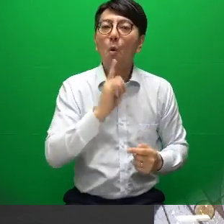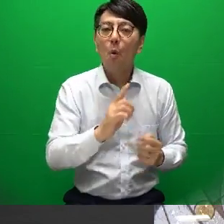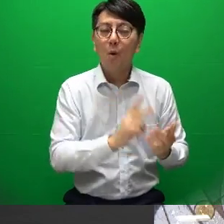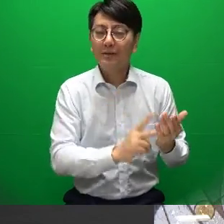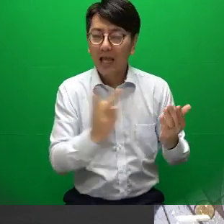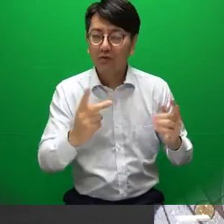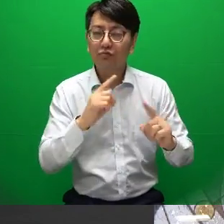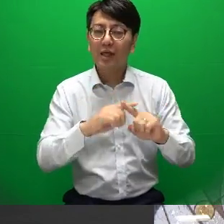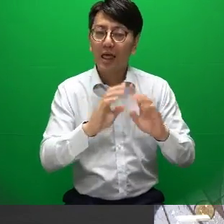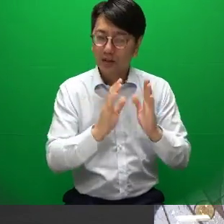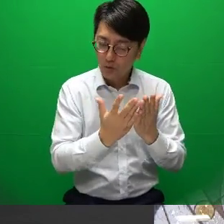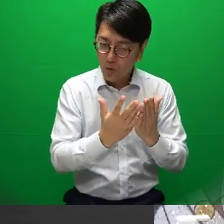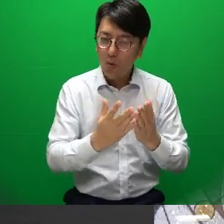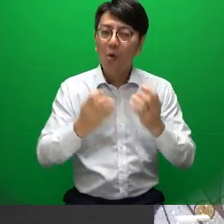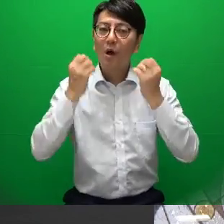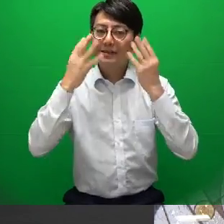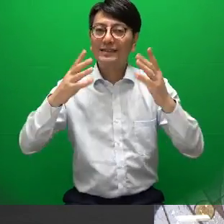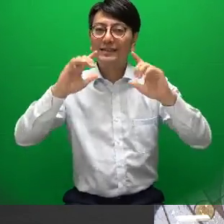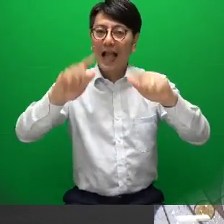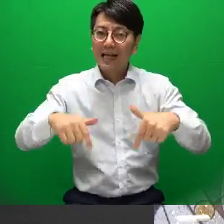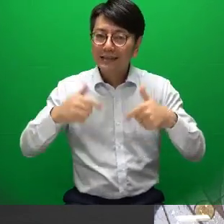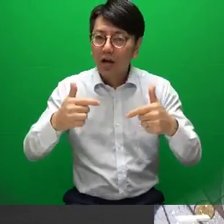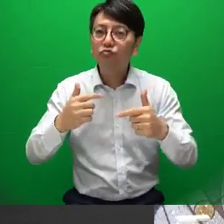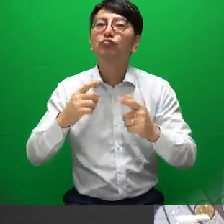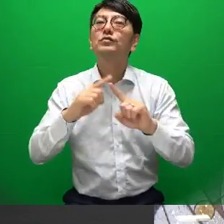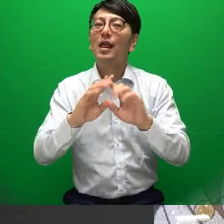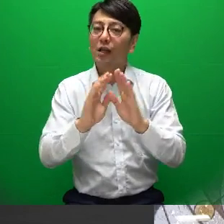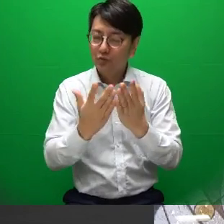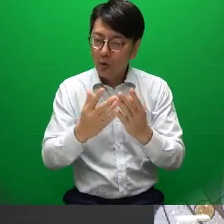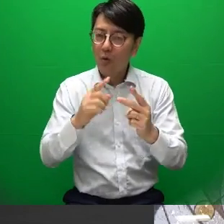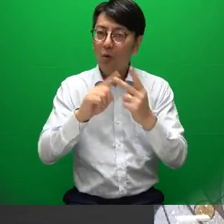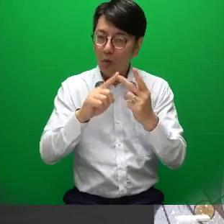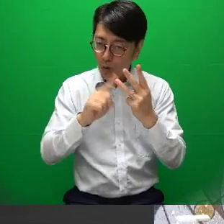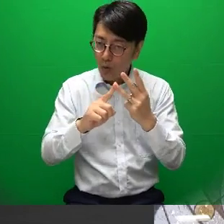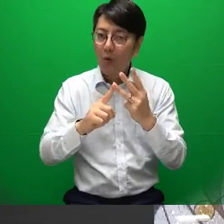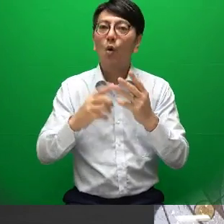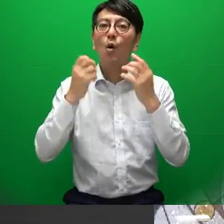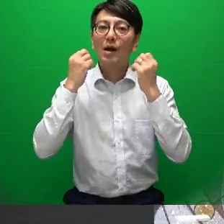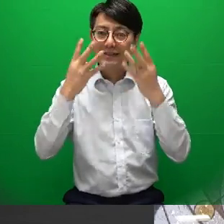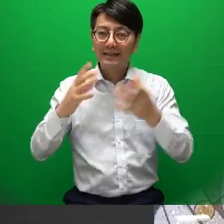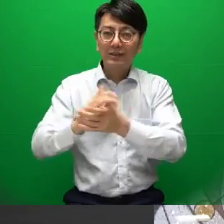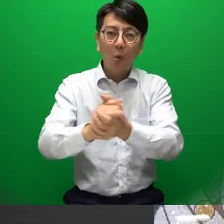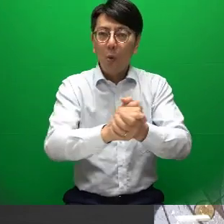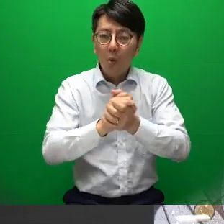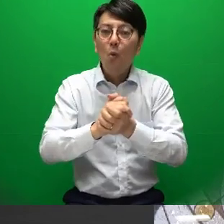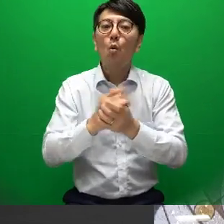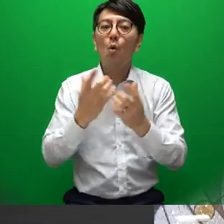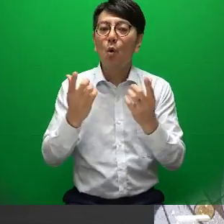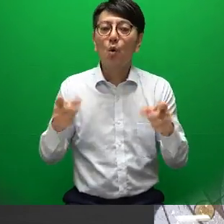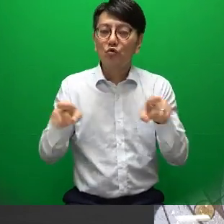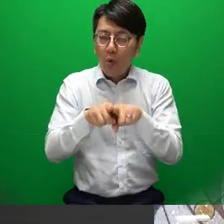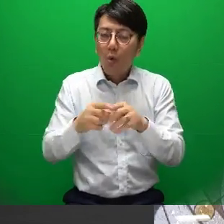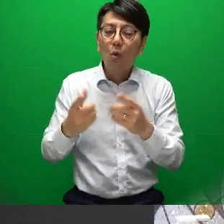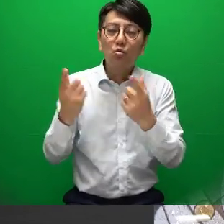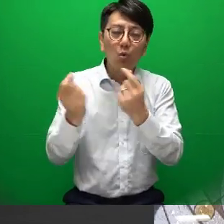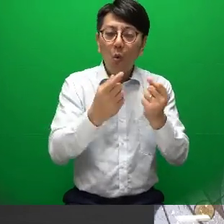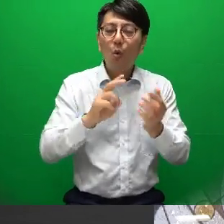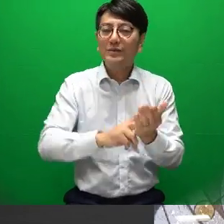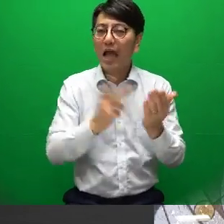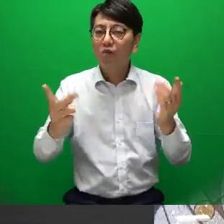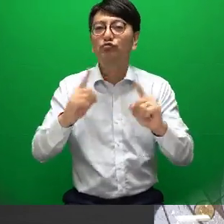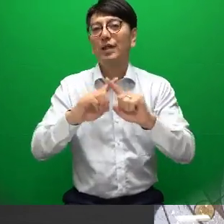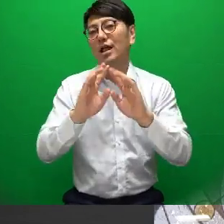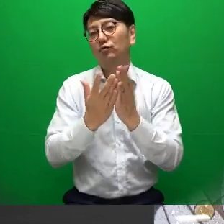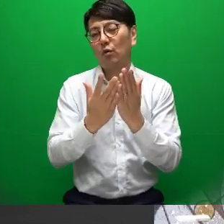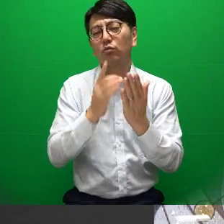新改訳聖書とかあるいは新共同訳聖書とかいったものが出て